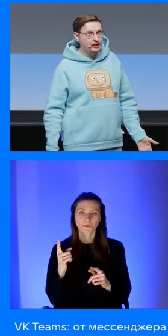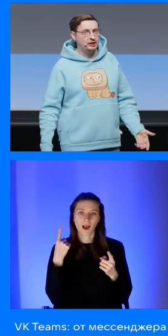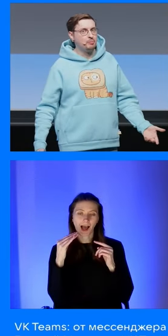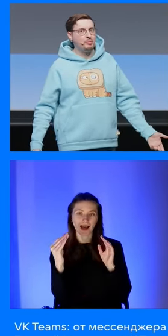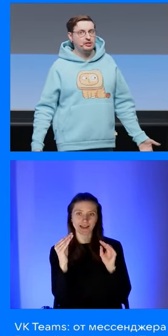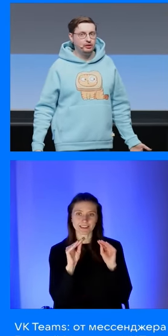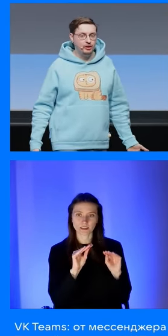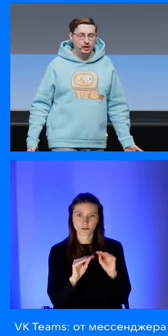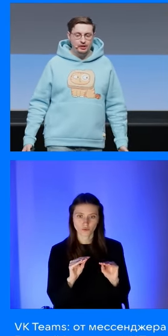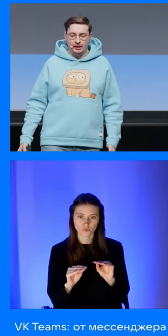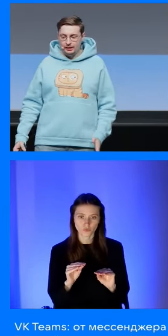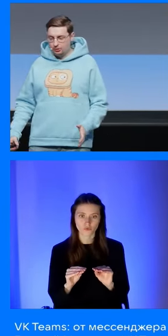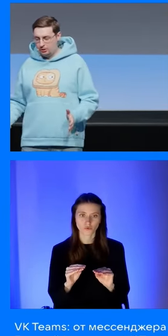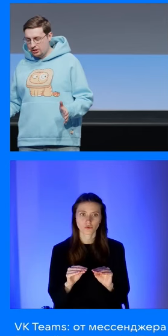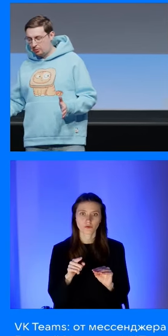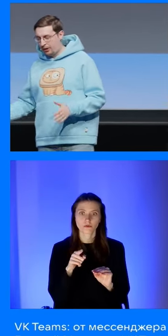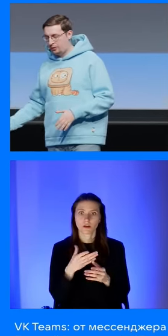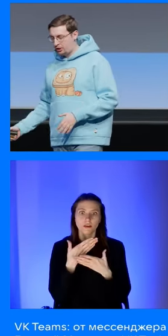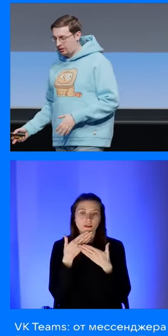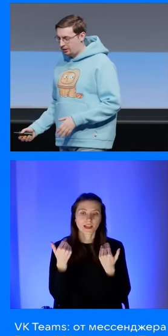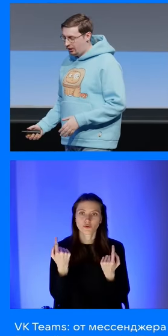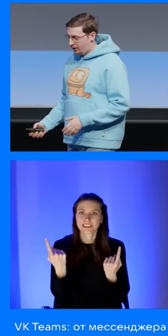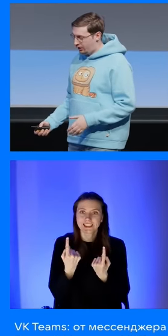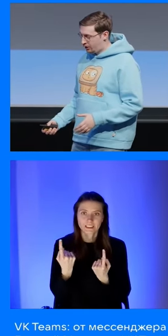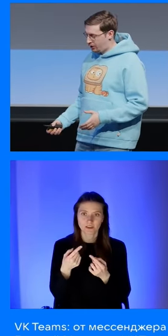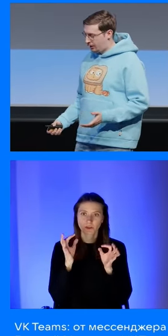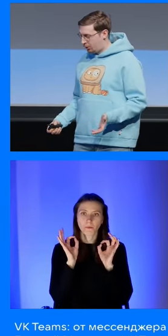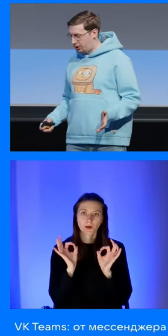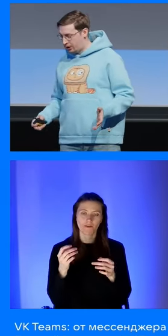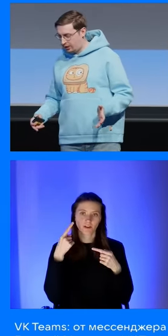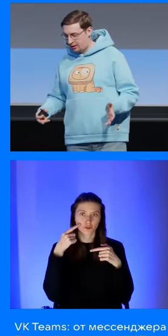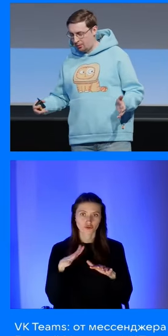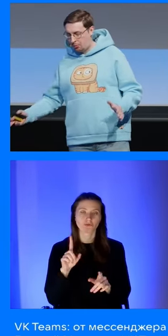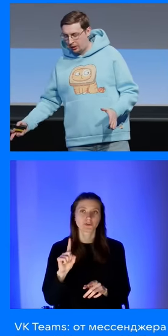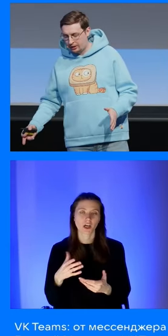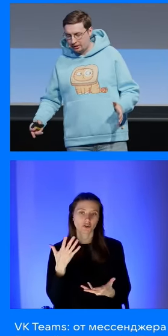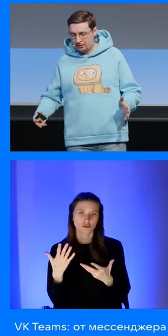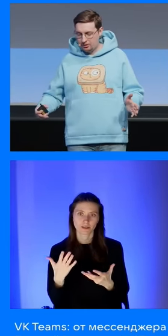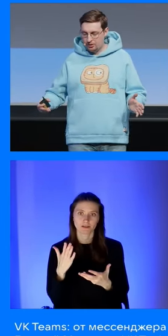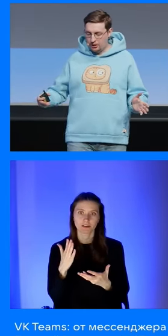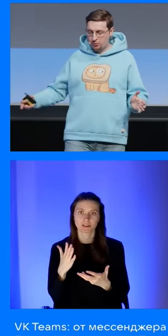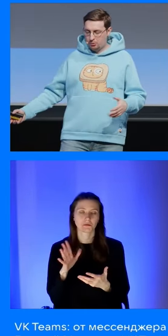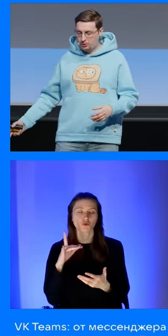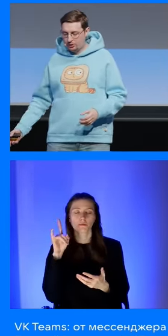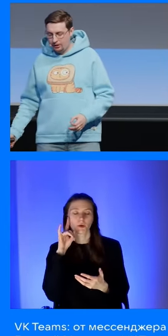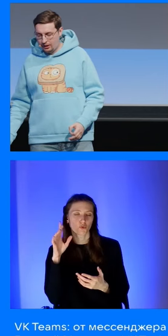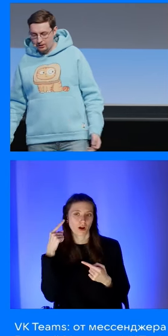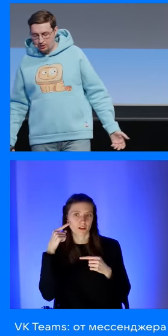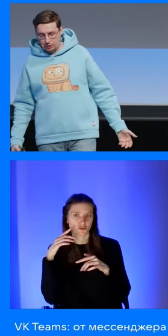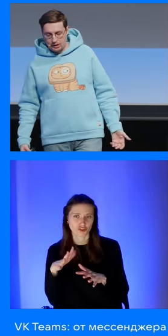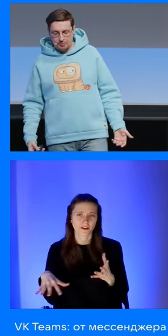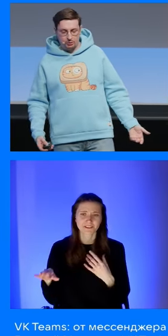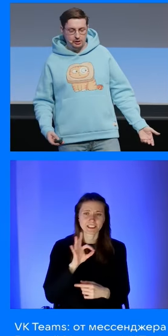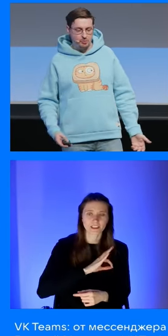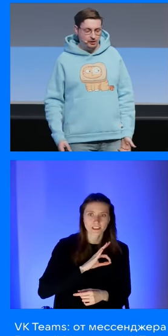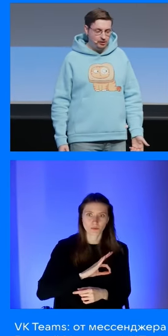архитектура — это всякие компромиссы. Никогда нету единственного правильного решения. И даже если какое-то решение самое популярное, и все его используют, это не значит,